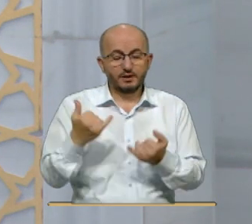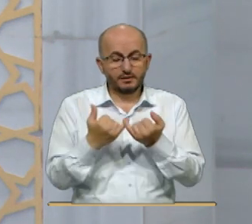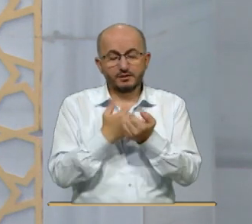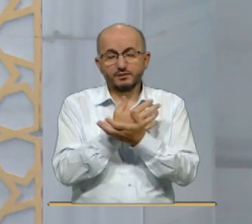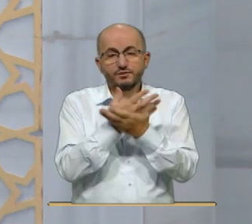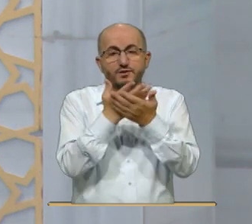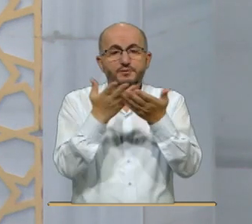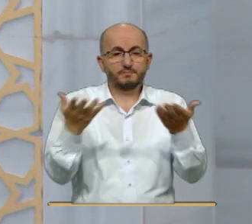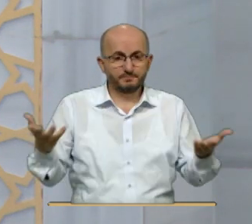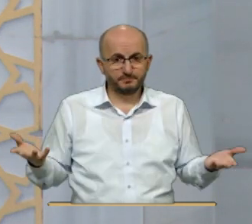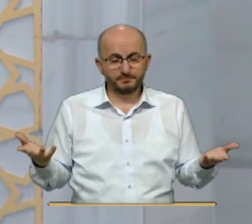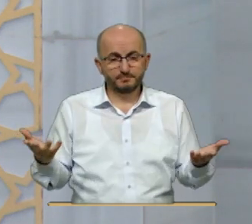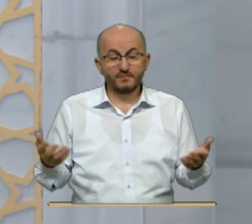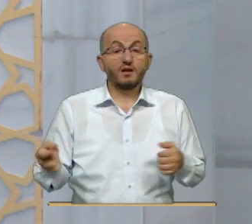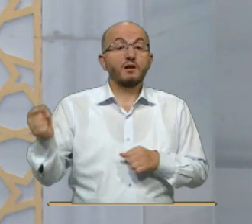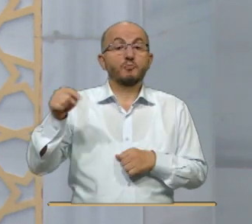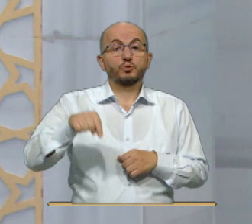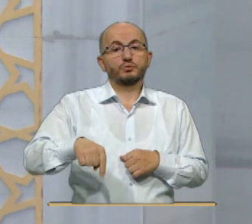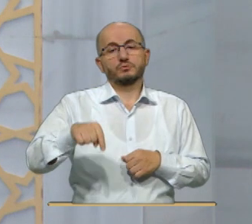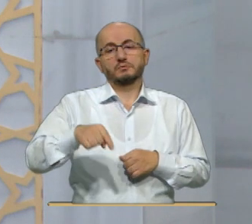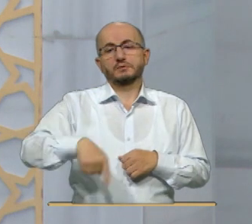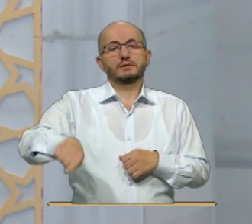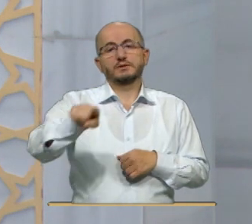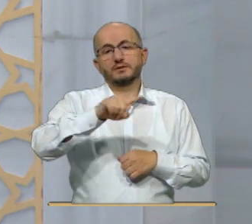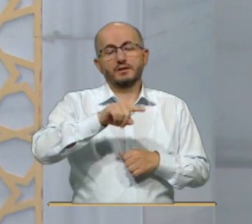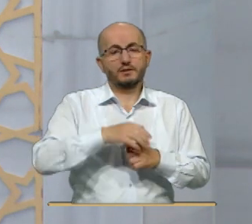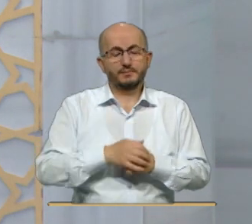kardeşlerim, bugün sizlerle